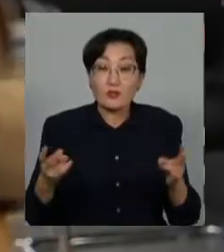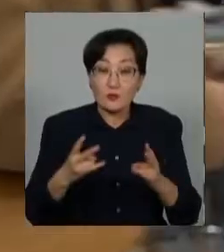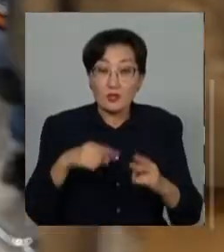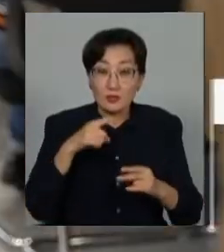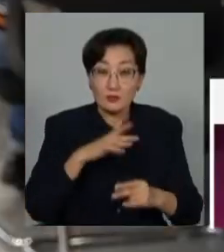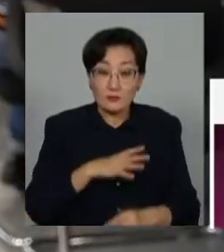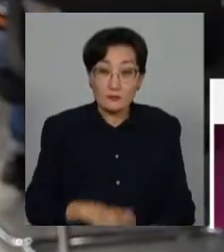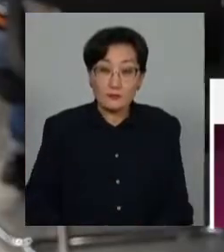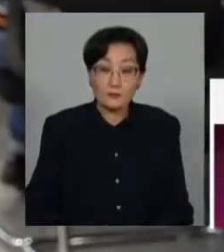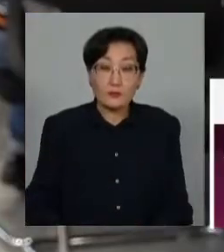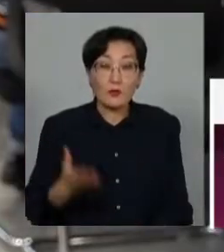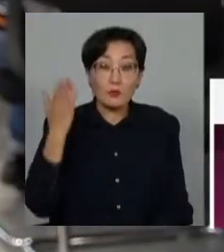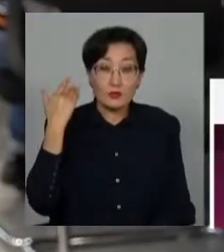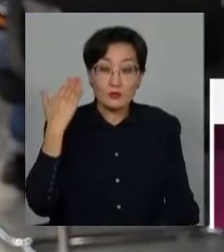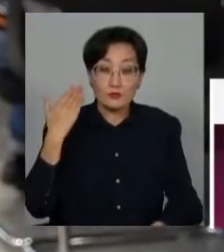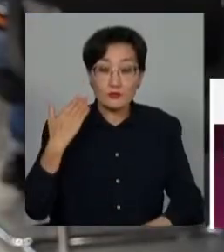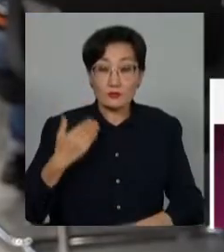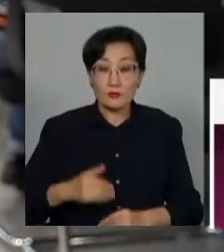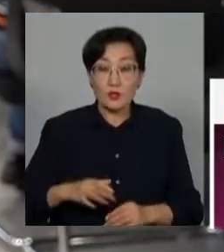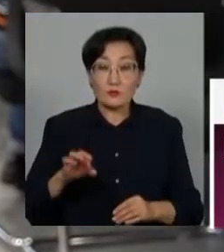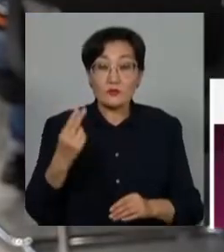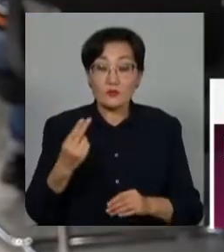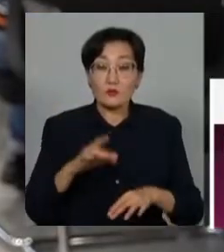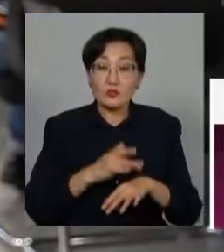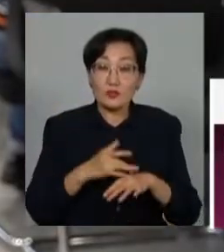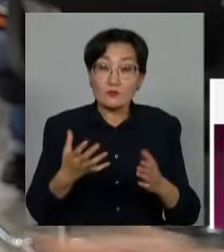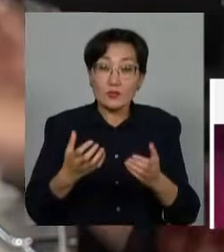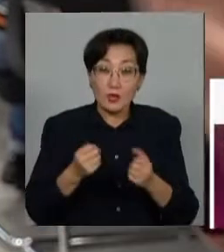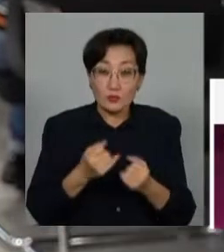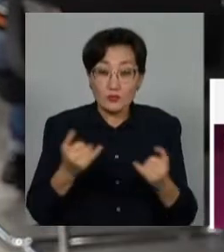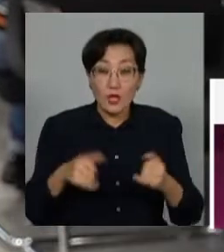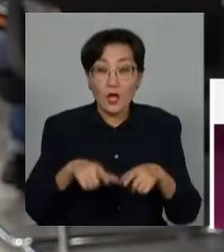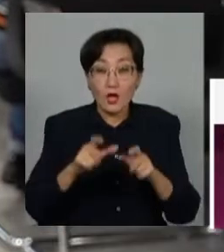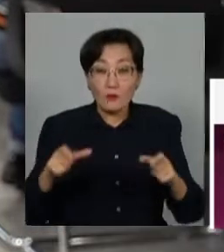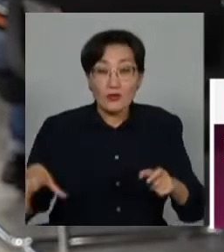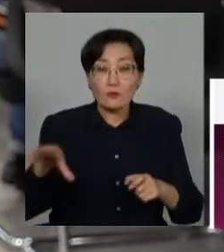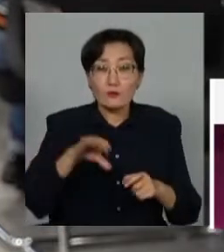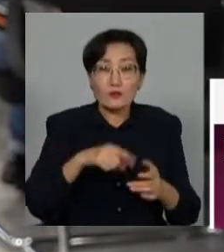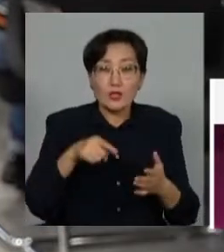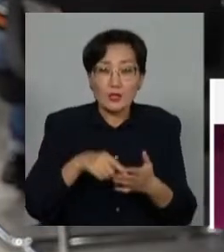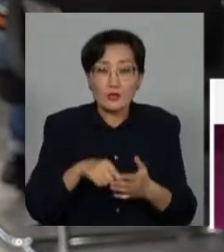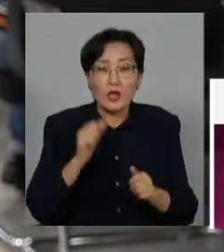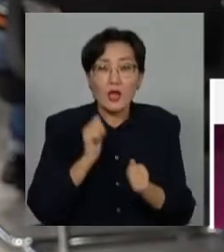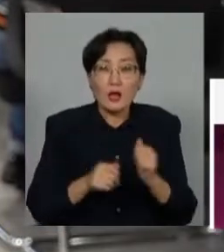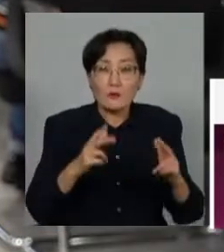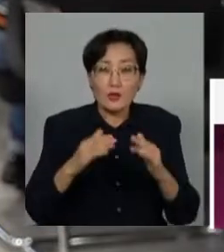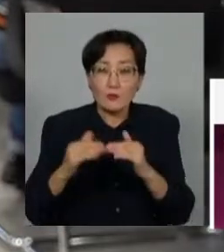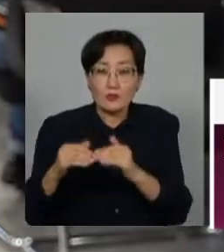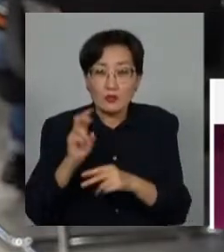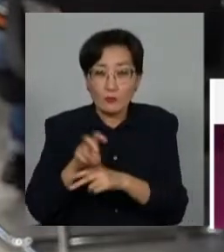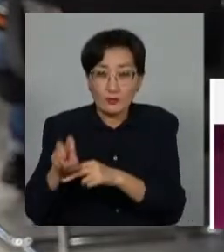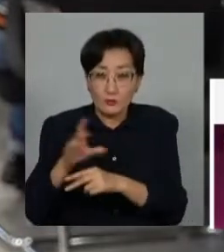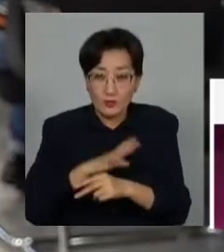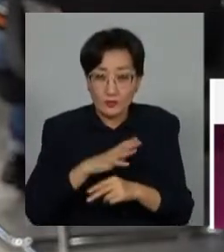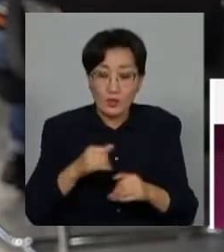Бұрында әлеуметтік қызмет алу үшін адам бүкіл қаланы аралайтын тұғын. Ол қаланы аралау үшін 7